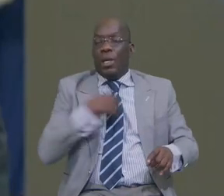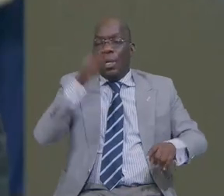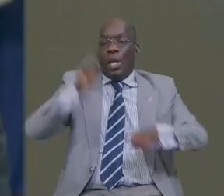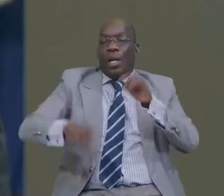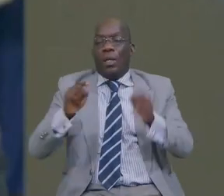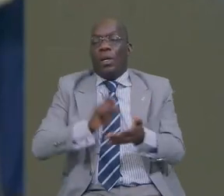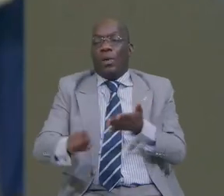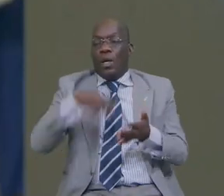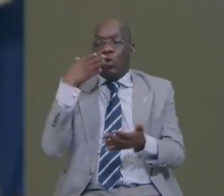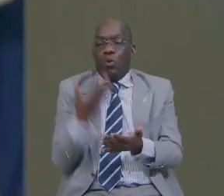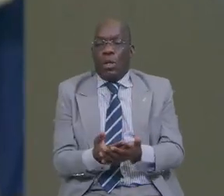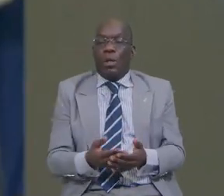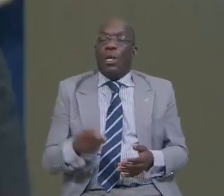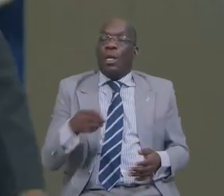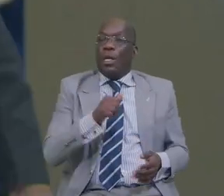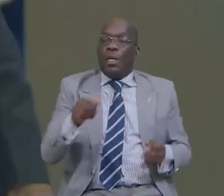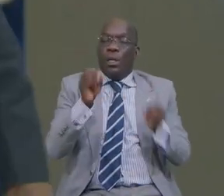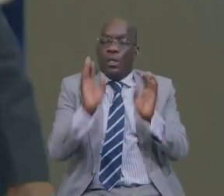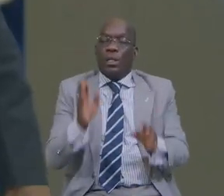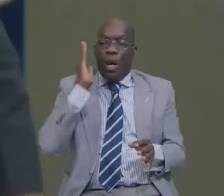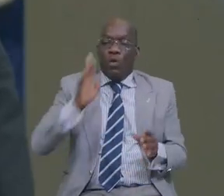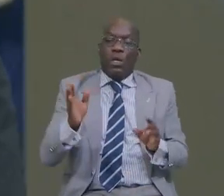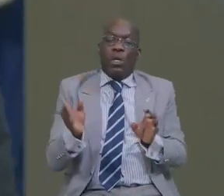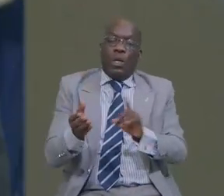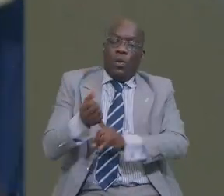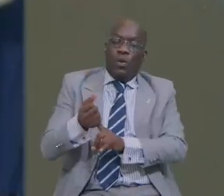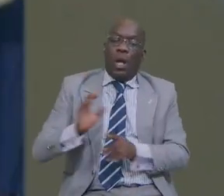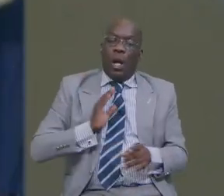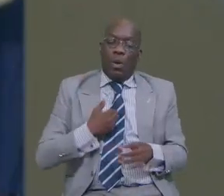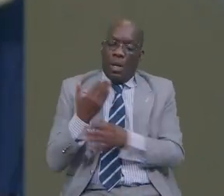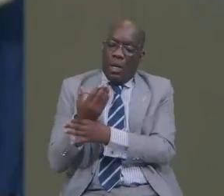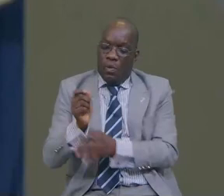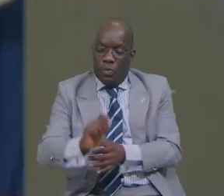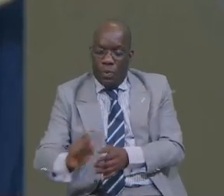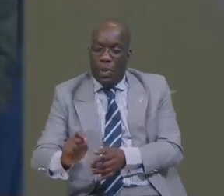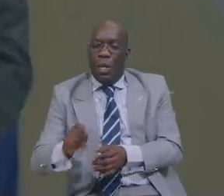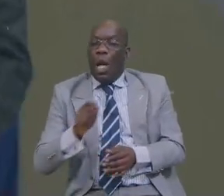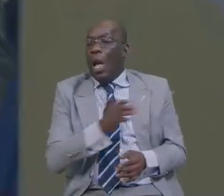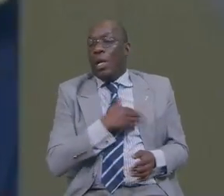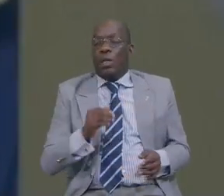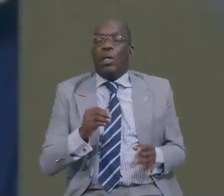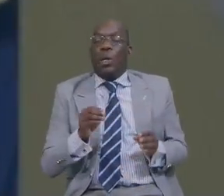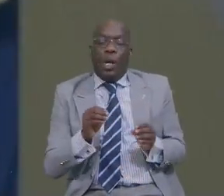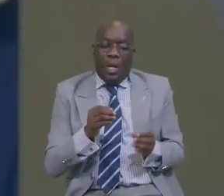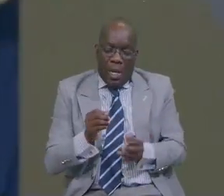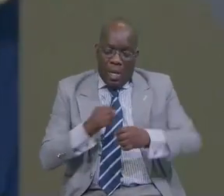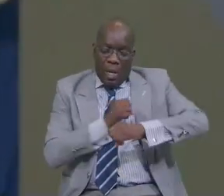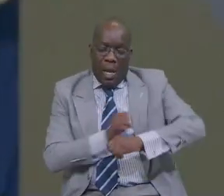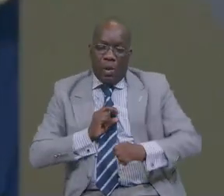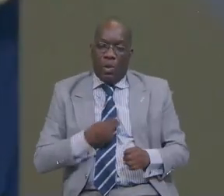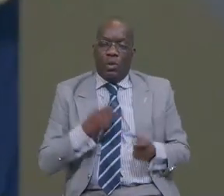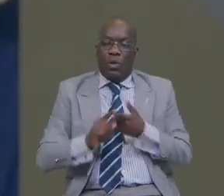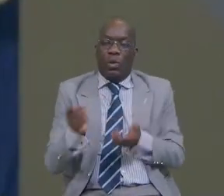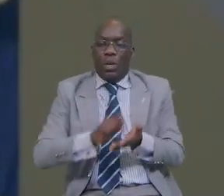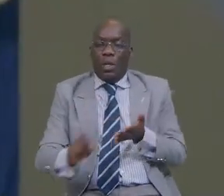L'enseignant devait tenir nos mains avec le crayon et bouger. Et on arrivait à écrire. Et on le fait,